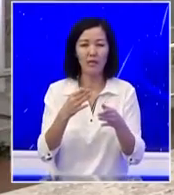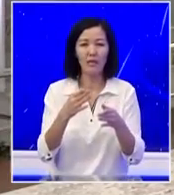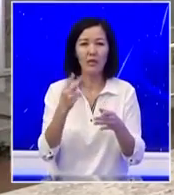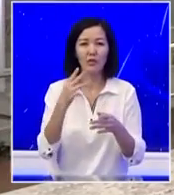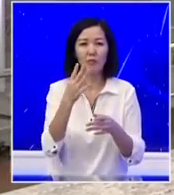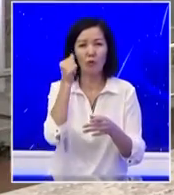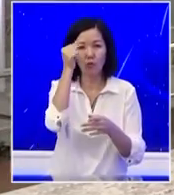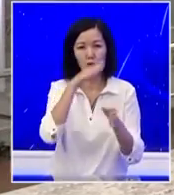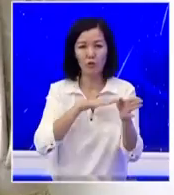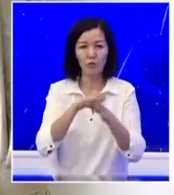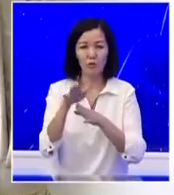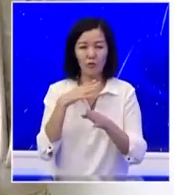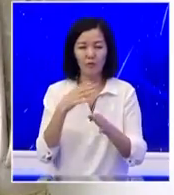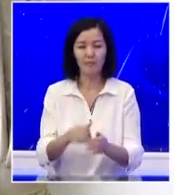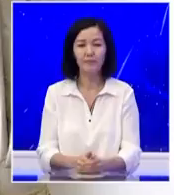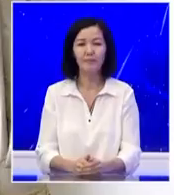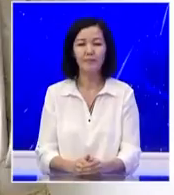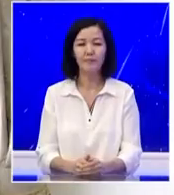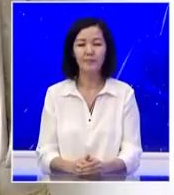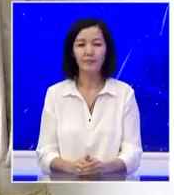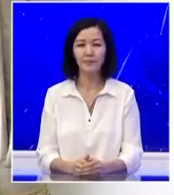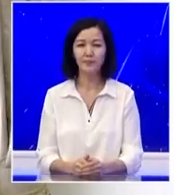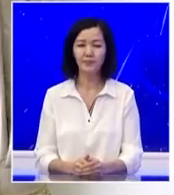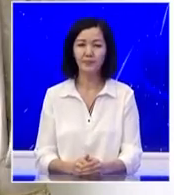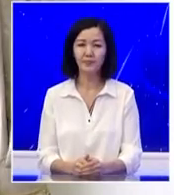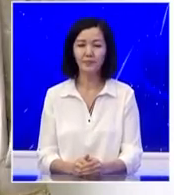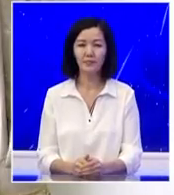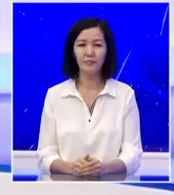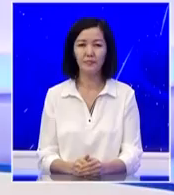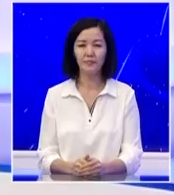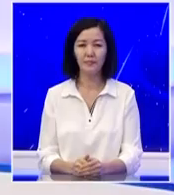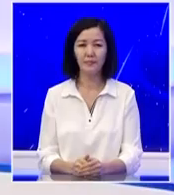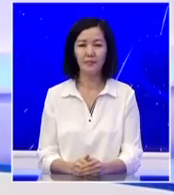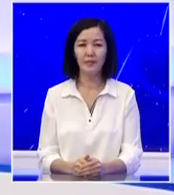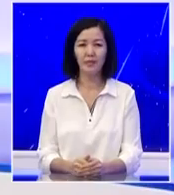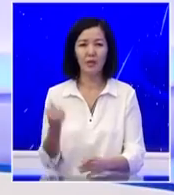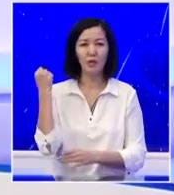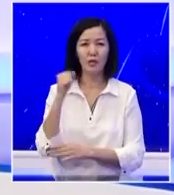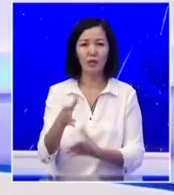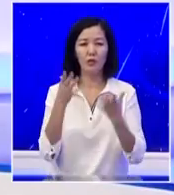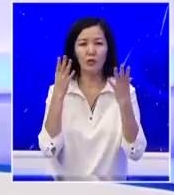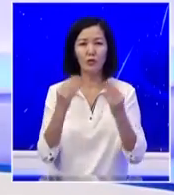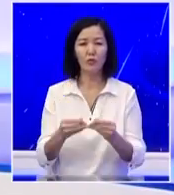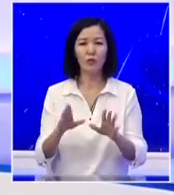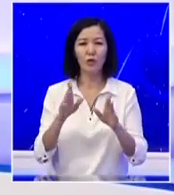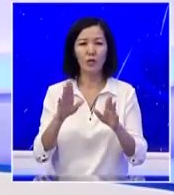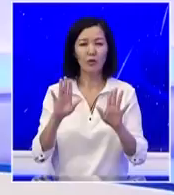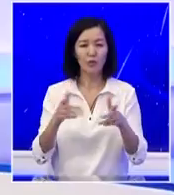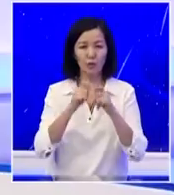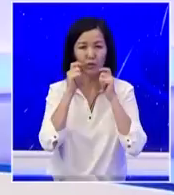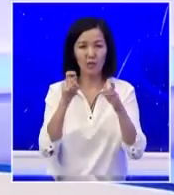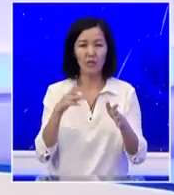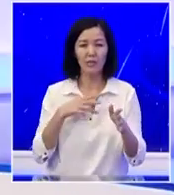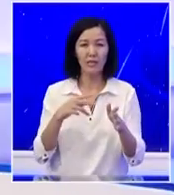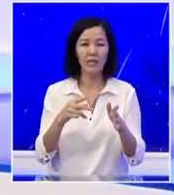24 жыл. Әмина Құдайберген, Мәди Байбосынов, Жетісу арнасы. Женіс күніне тосын сый жасады. Талдықорғандағы